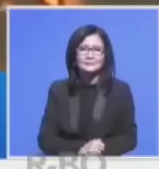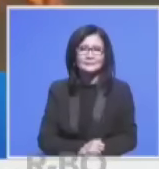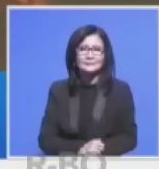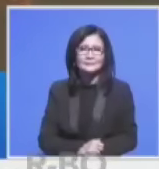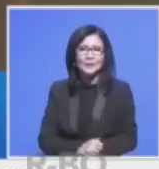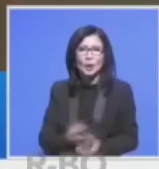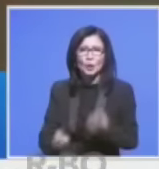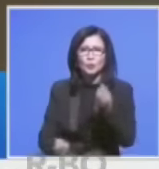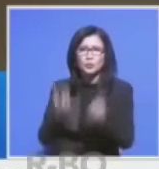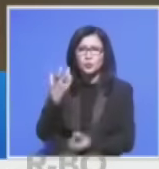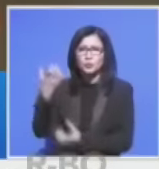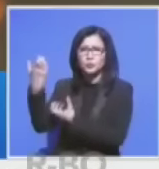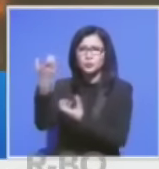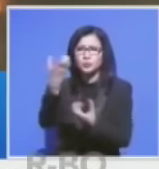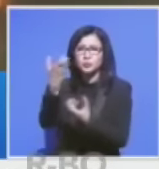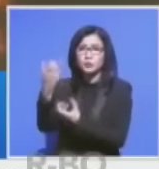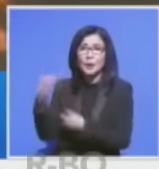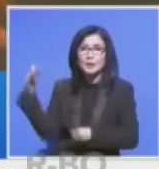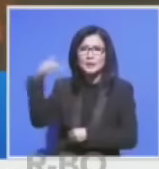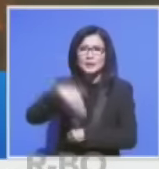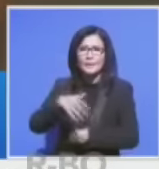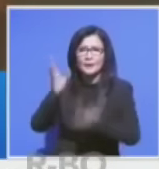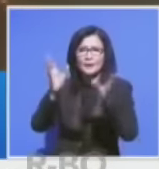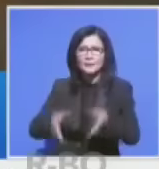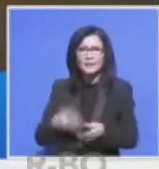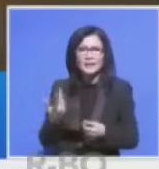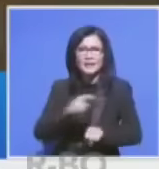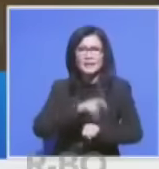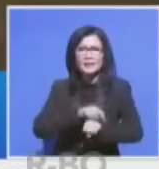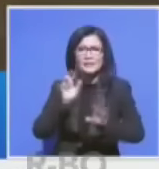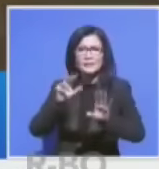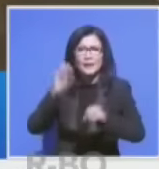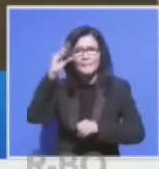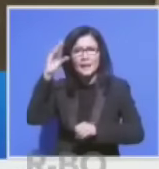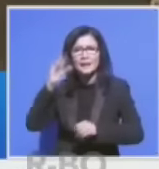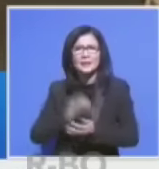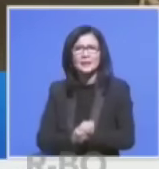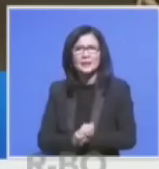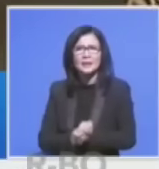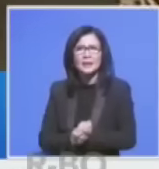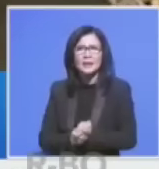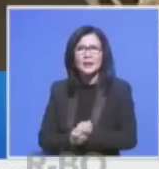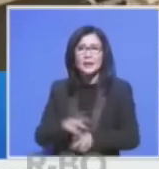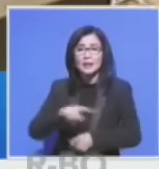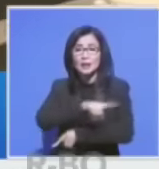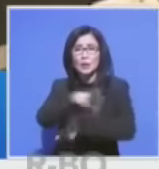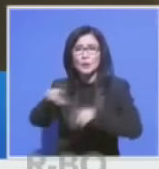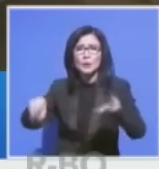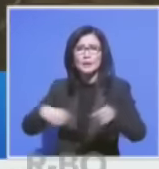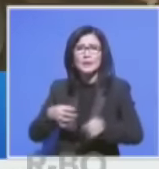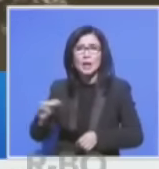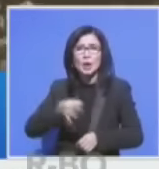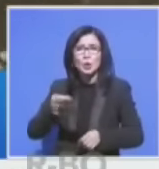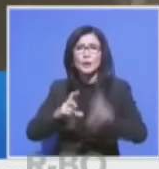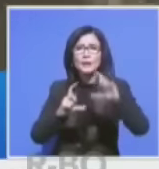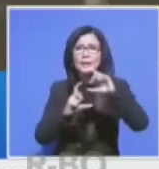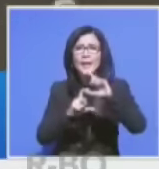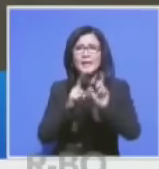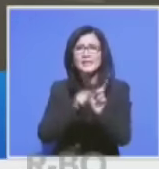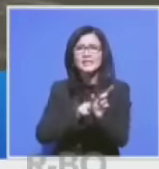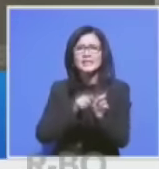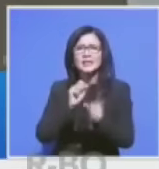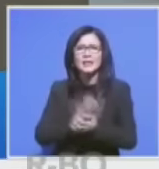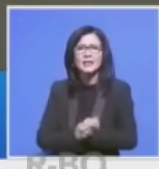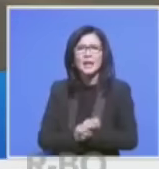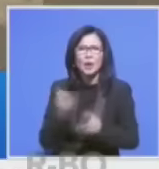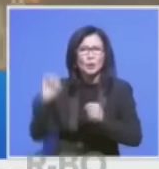Petugas pemadam kebakaran tiba di lokasi kejadian sekitar pukul 9 pagi waktu setempat di kawasan Circular Quay, kota Sydney. Mereka sempat